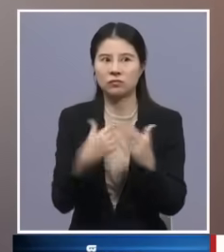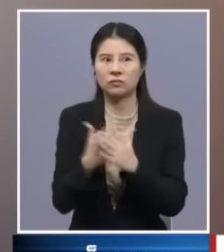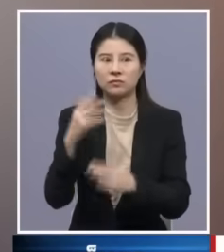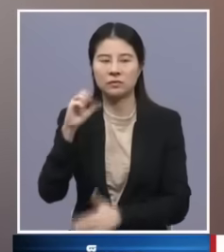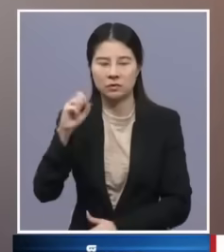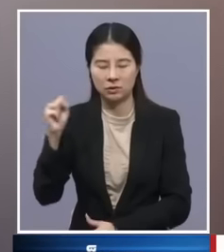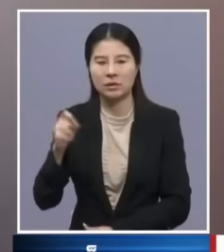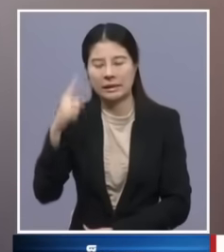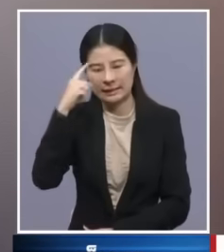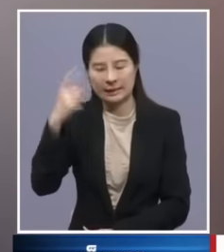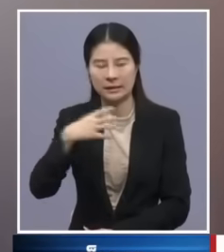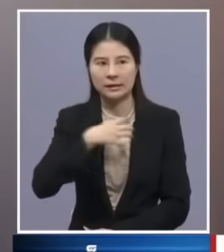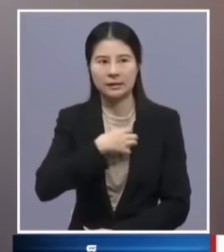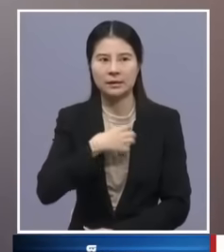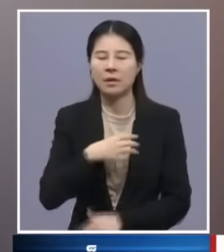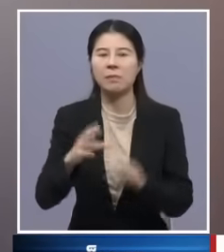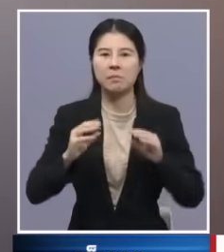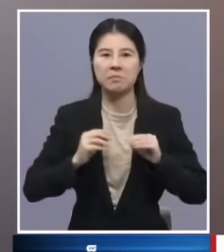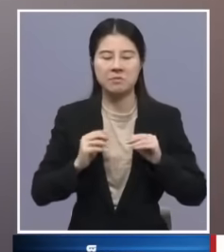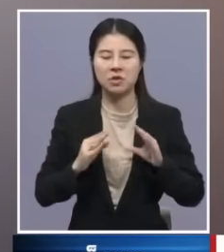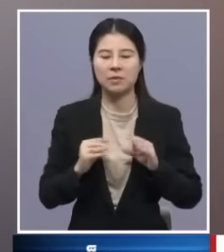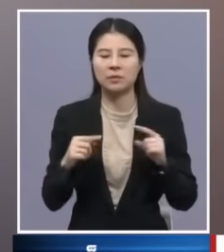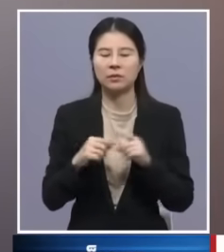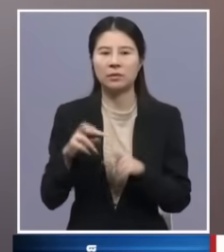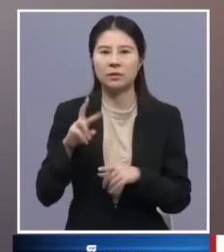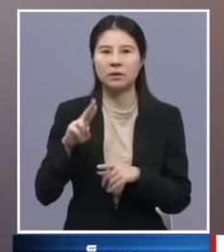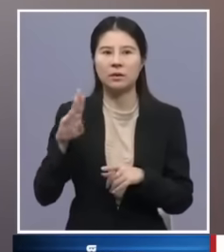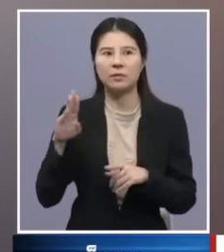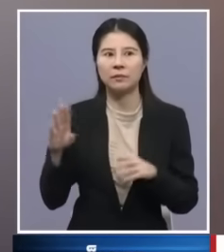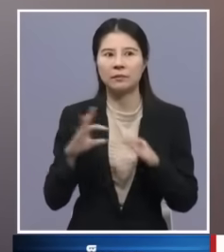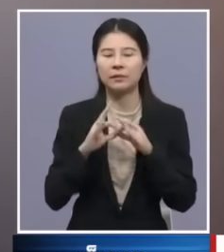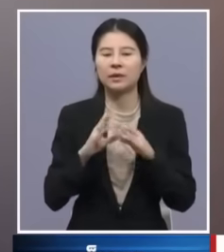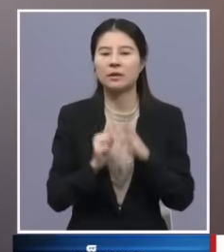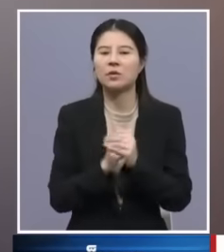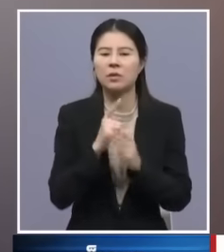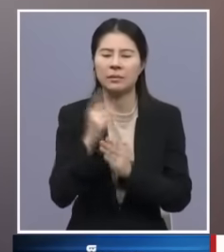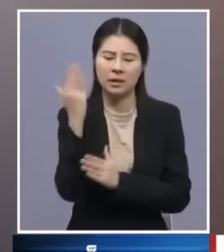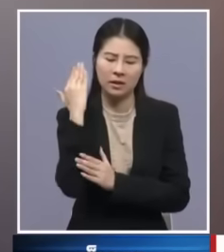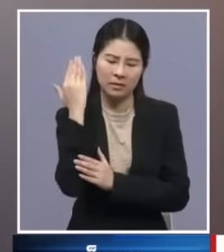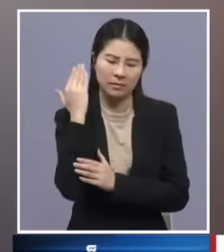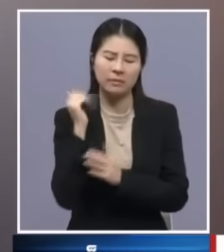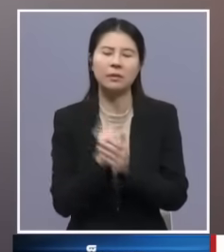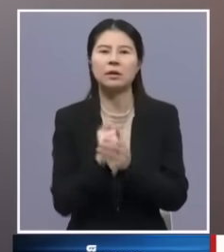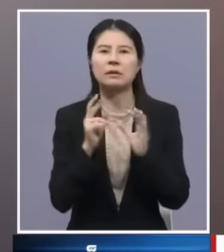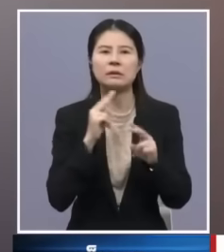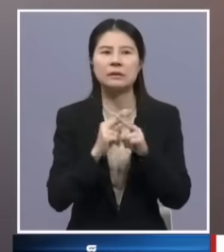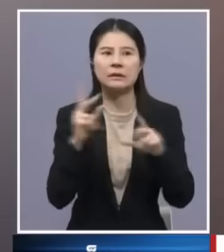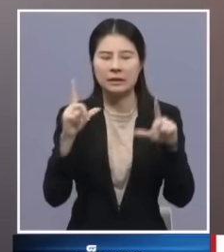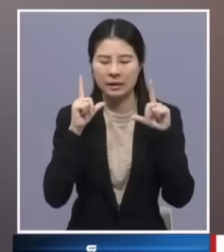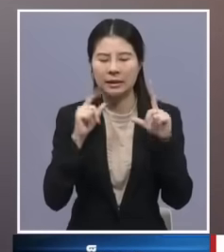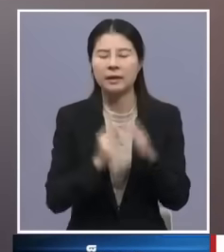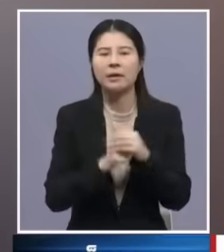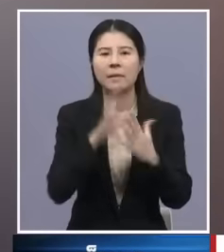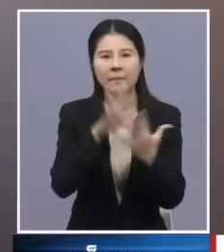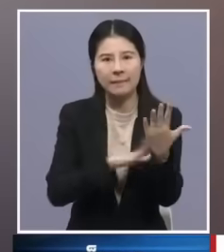าธิปัตย์ทุกคนเราจะไม่ยอมยึดติดอยู่กับระบบอุปถัมภ์ที่ไม่เป็นธรรมเราพร้อมที่จะยอมรับแนวคิดให